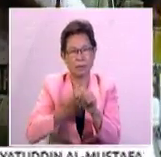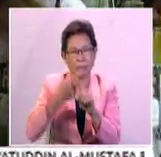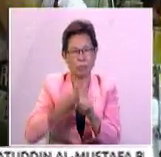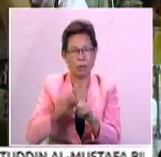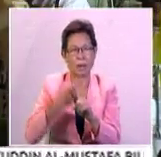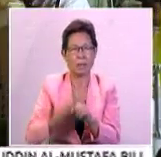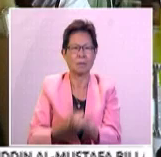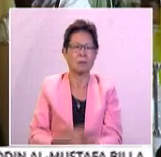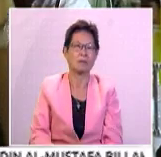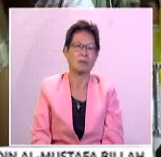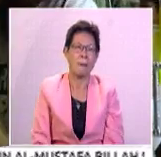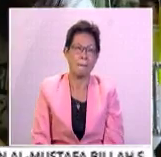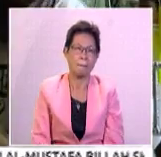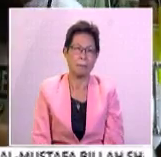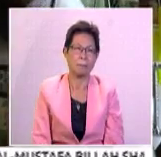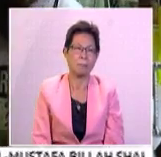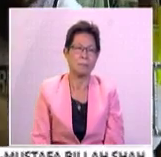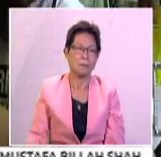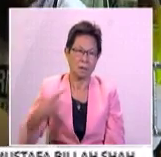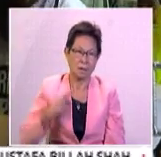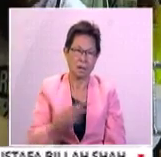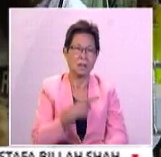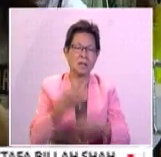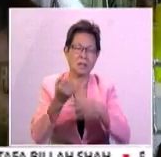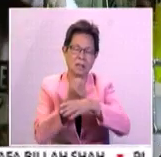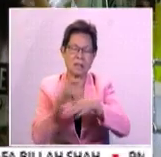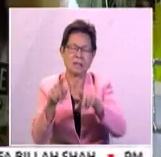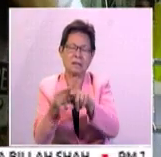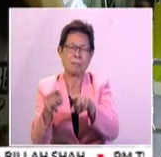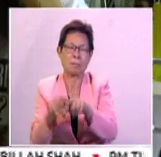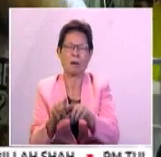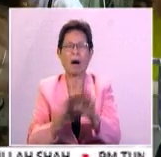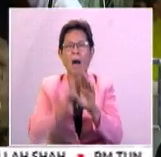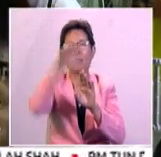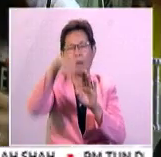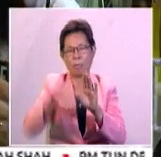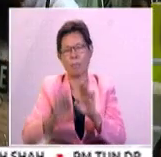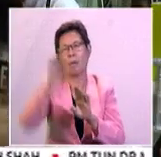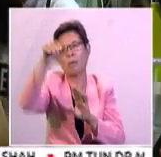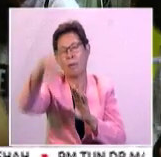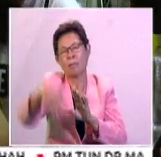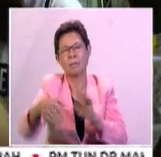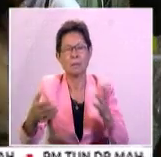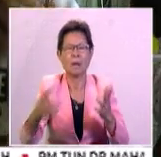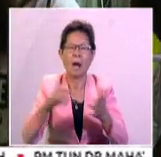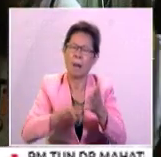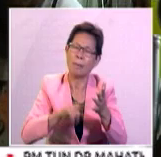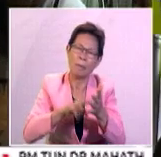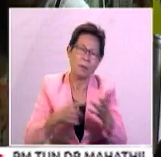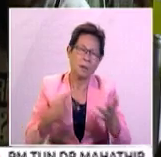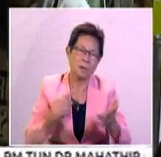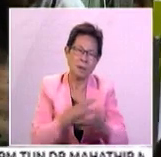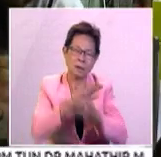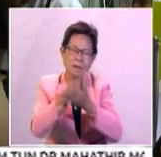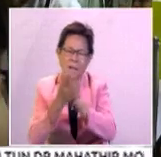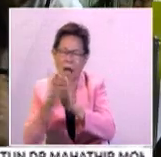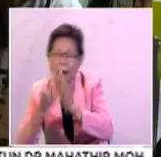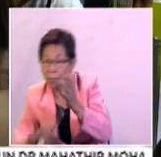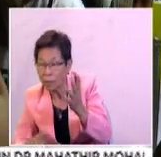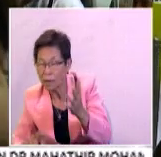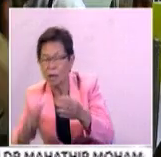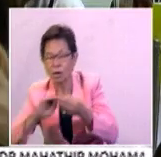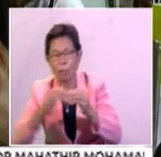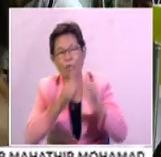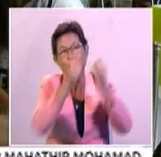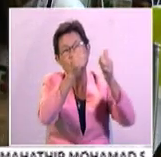mana. Sebab kita dalam industri yang sama, kita tahu pasang surut dia. So kalau boleh apa-apa pun, tak kisahlah nak jadi apa, but make sure number